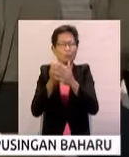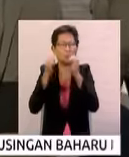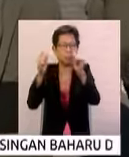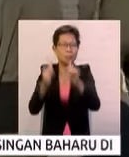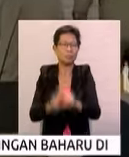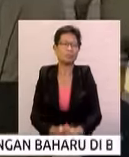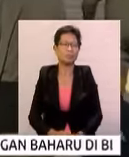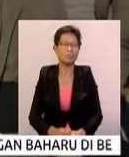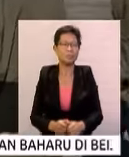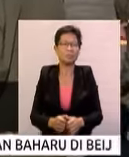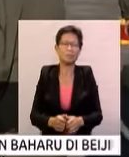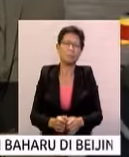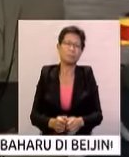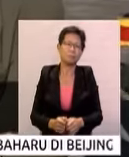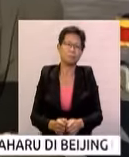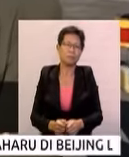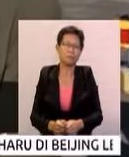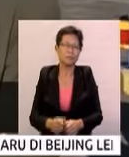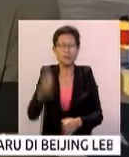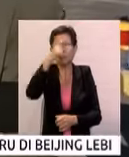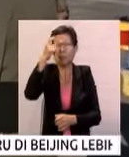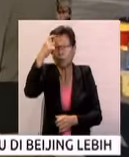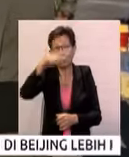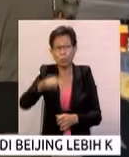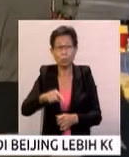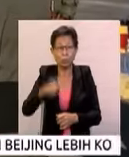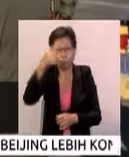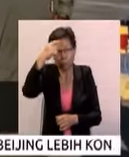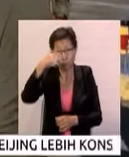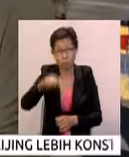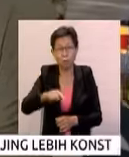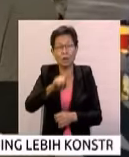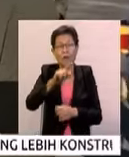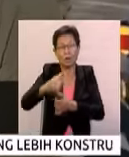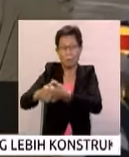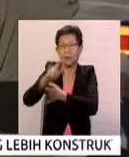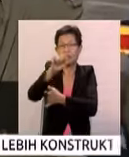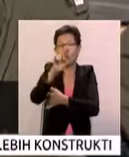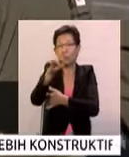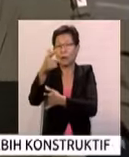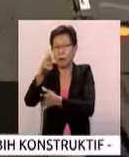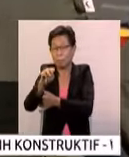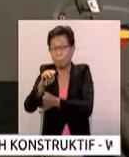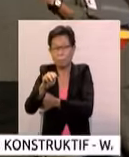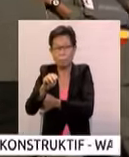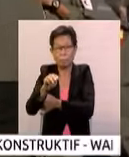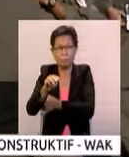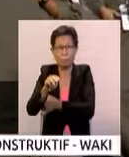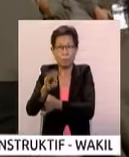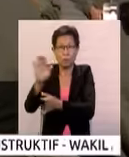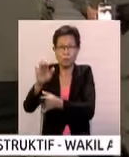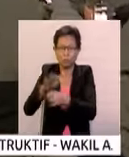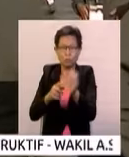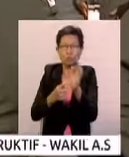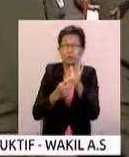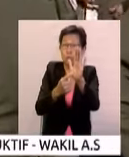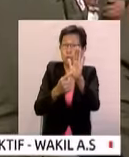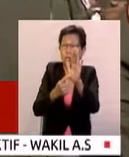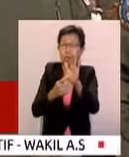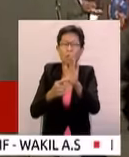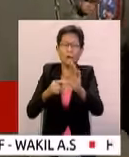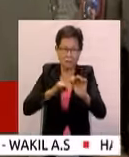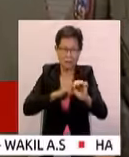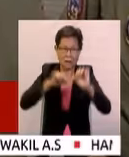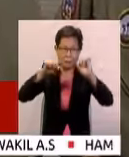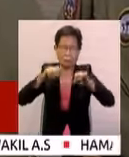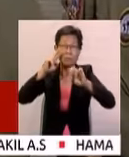daripada pencapaian sebab untuk display TUDM yang full running dia punya show. So saya